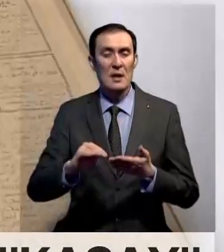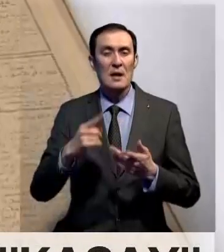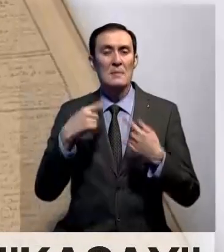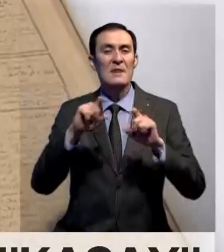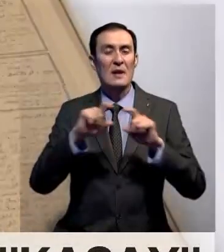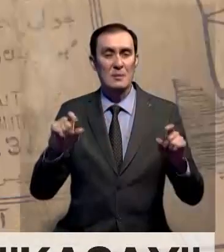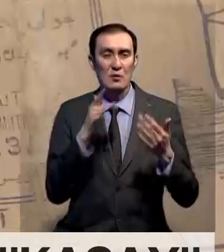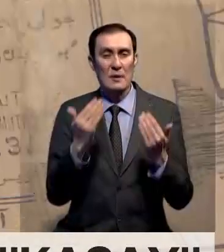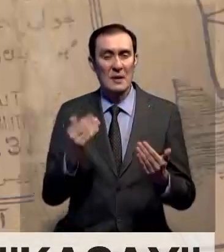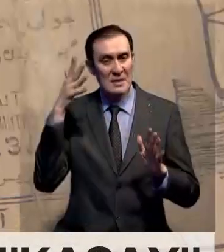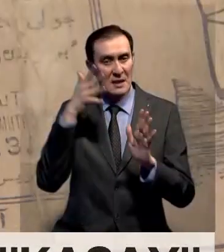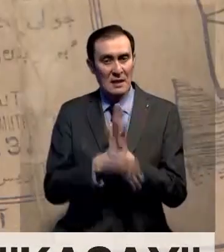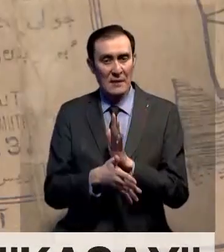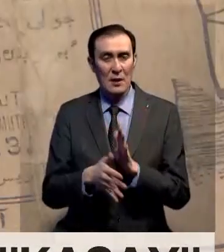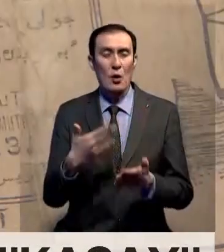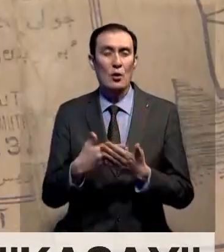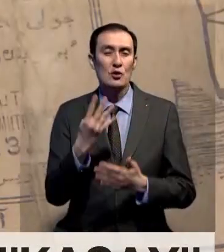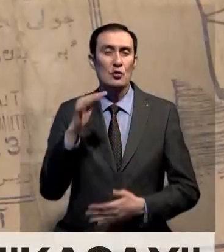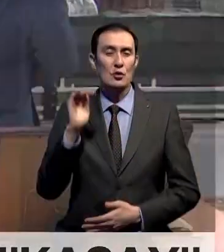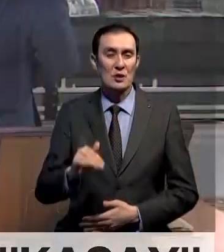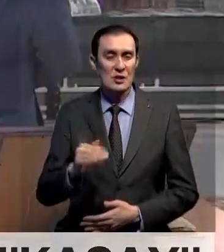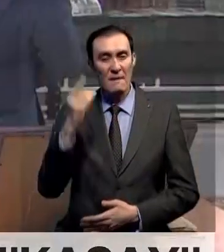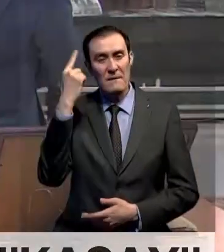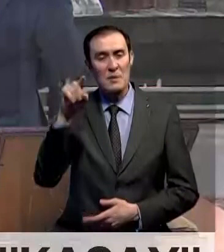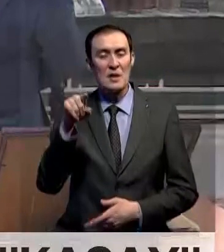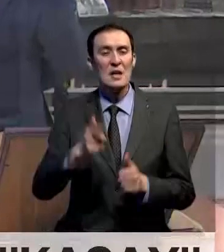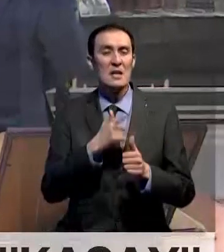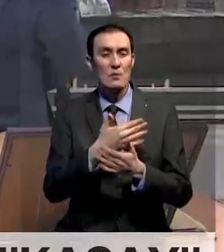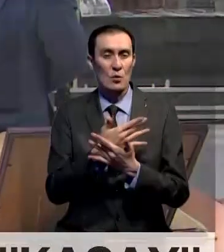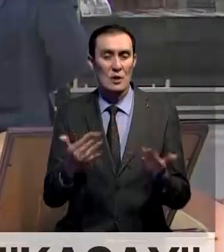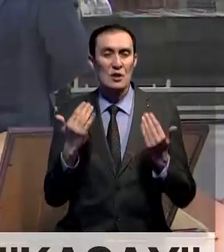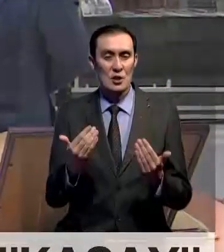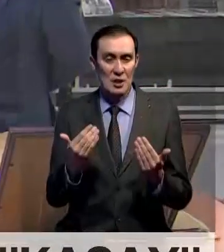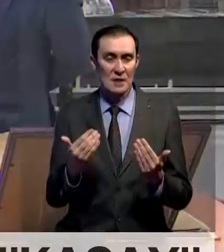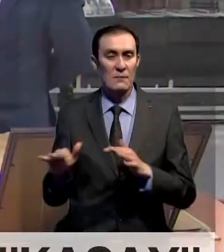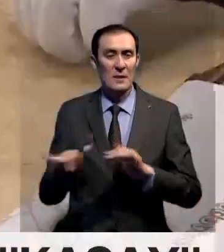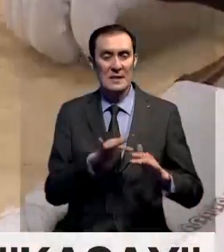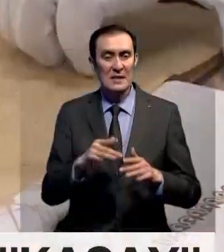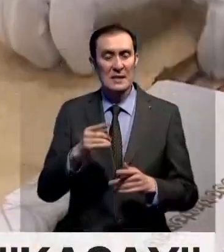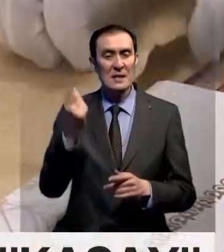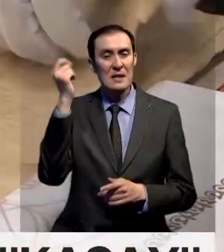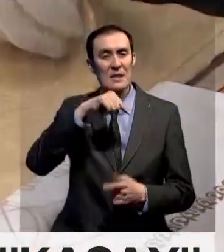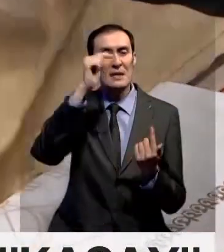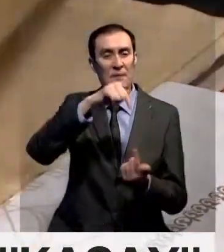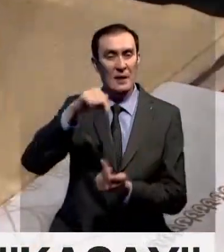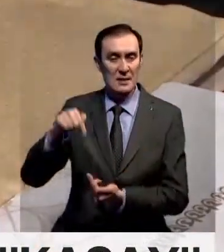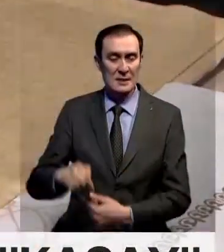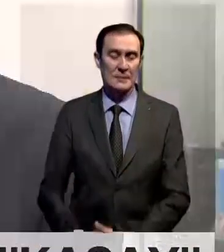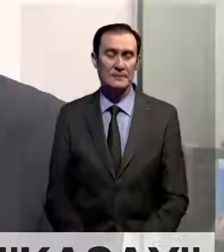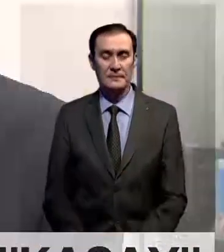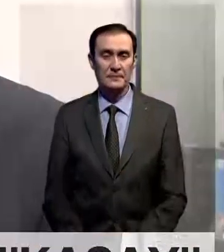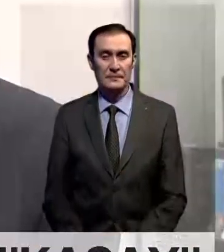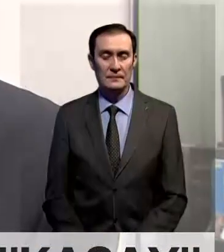псевдонимами. Современные исследователи выявили около 4000 вымышленных имен. Они сейчас в процессе идентификации.